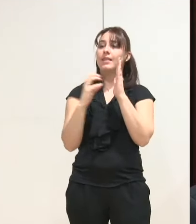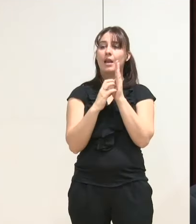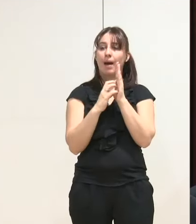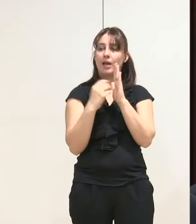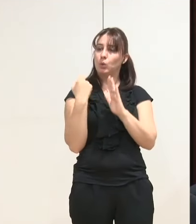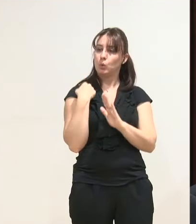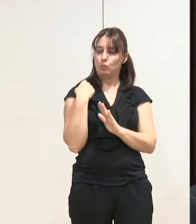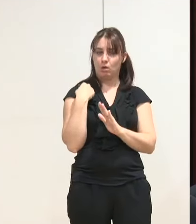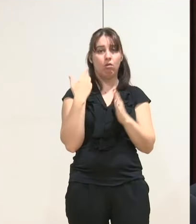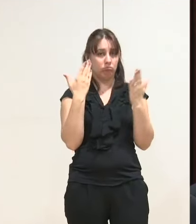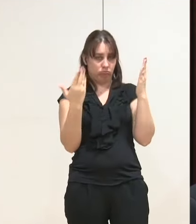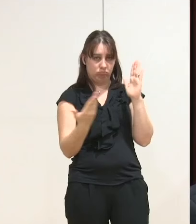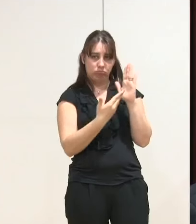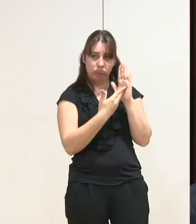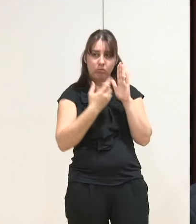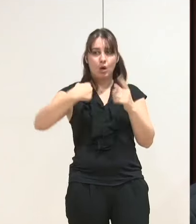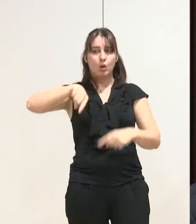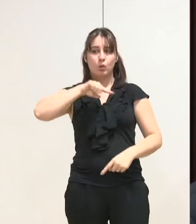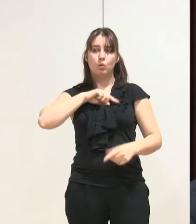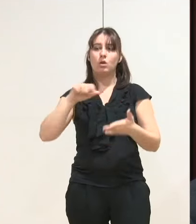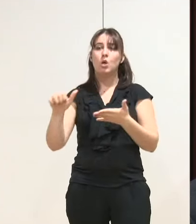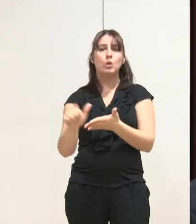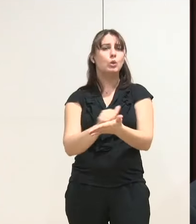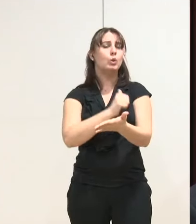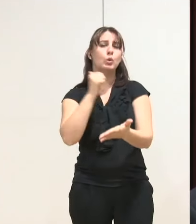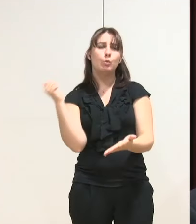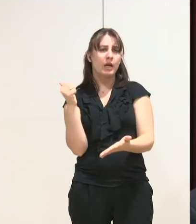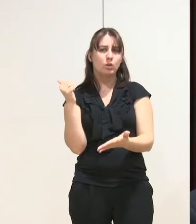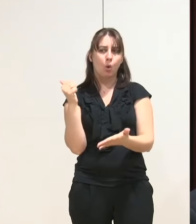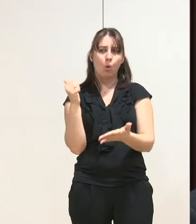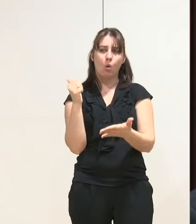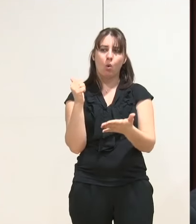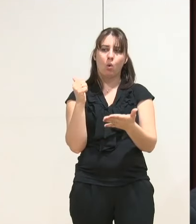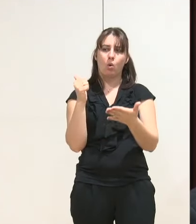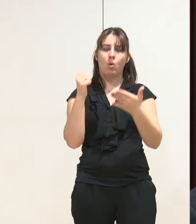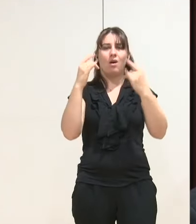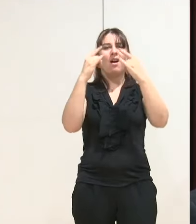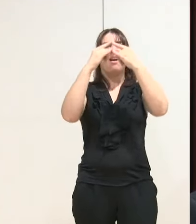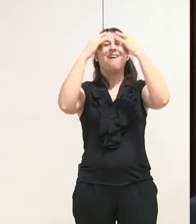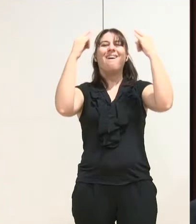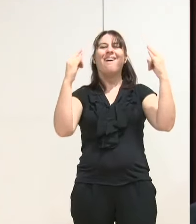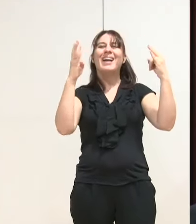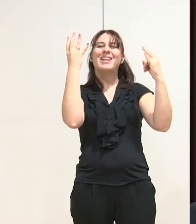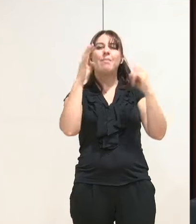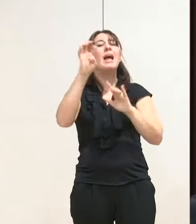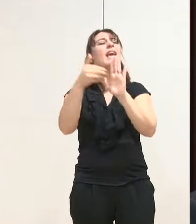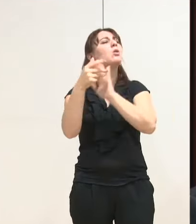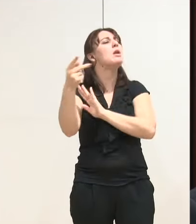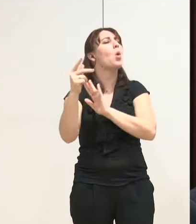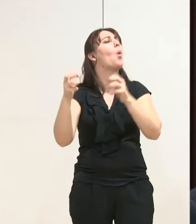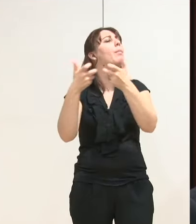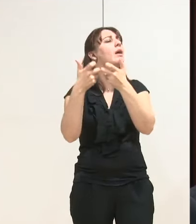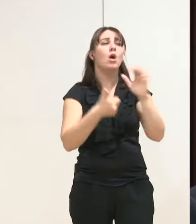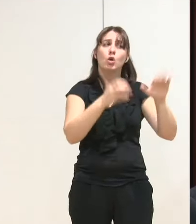nous n'acceptons pas la suppression du puit de lumière qui coûte 4000 € he